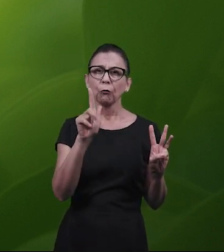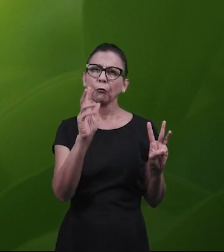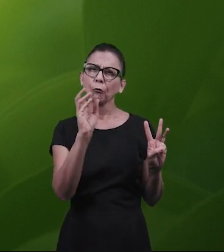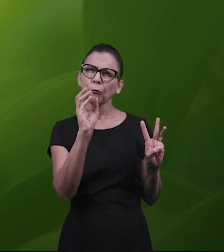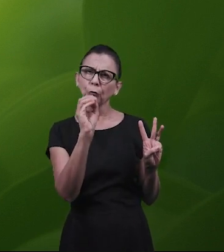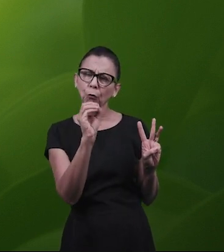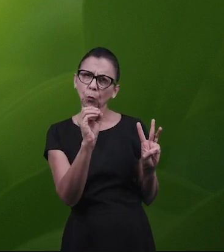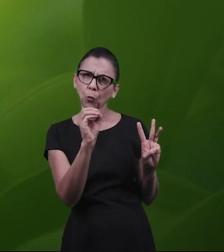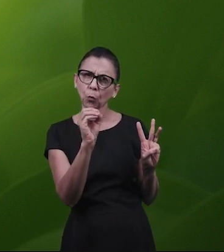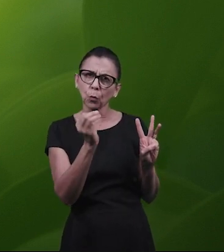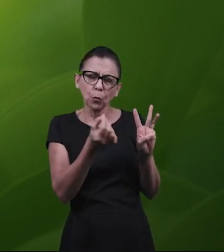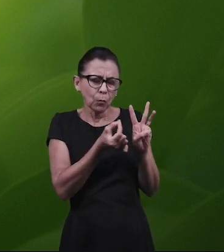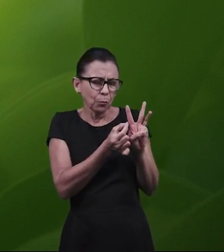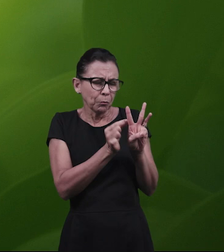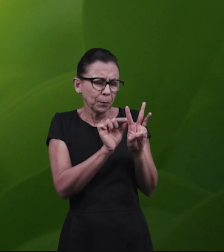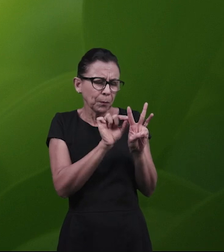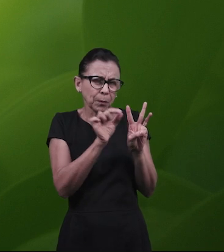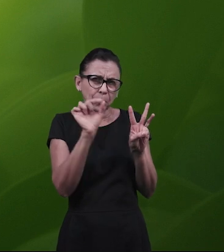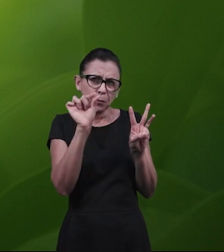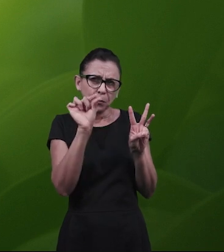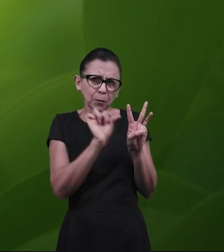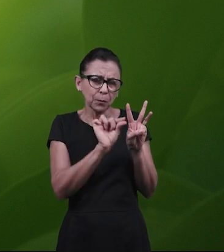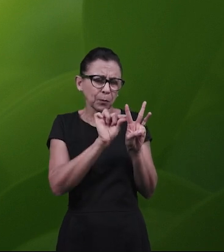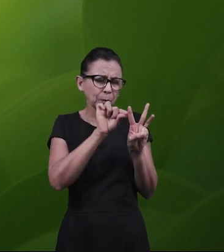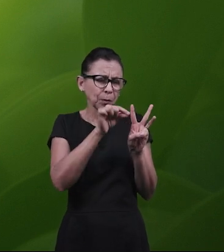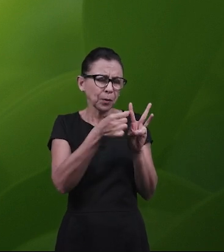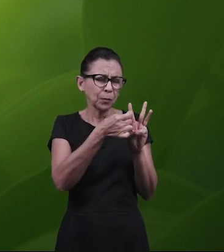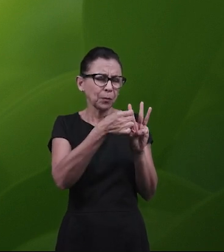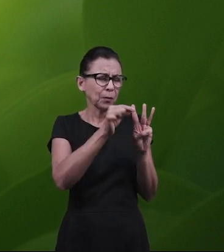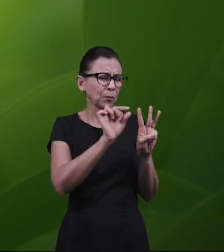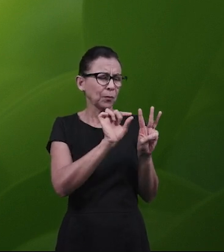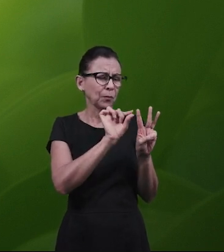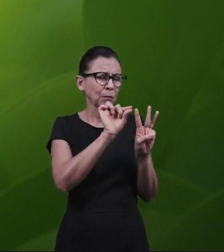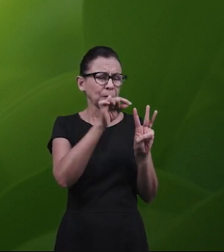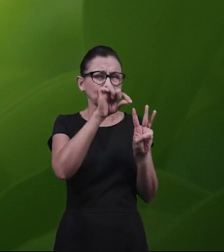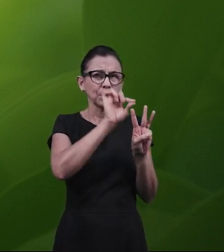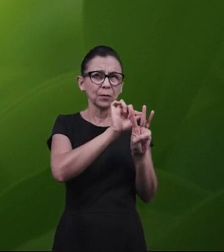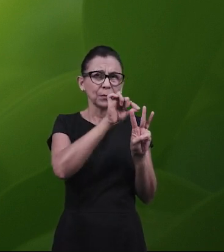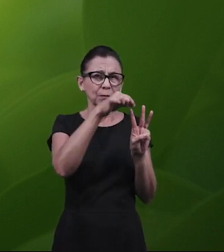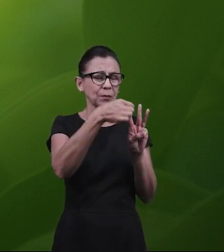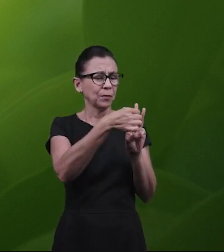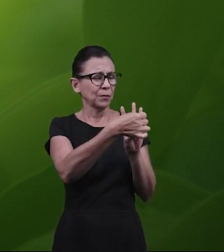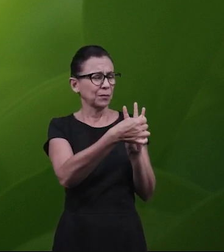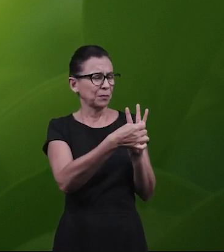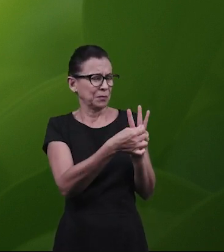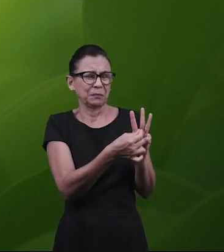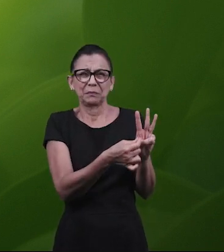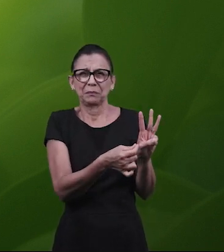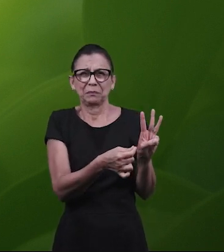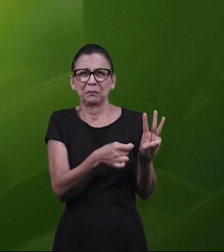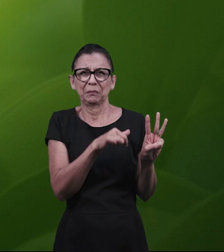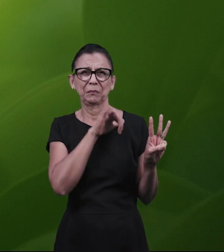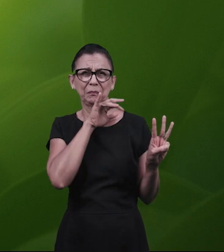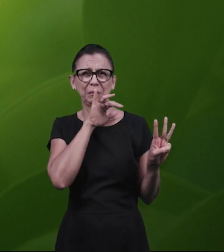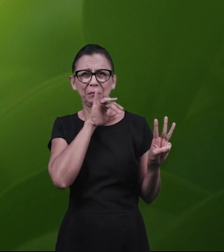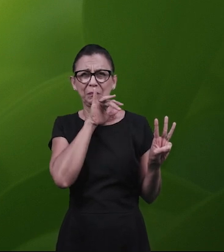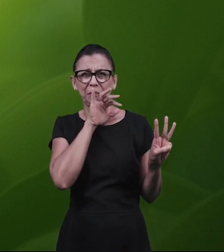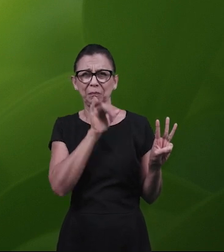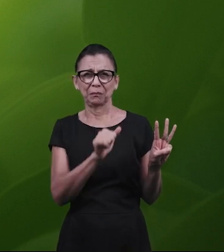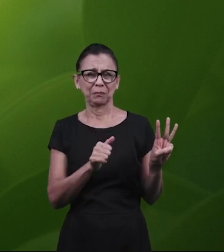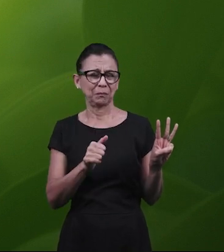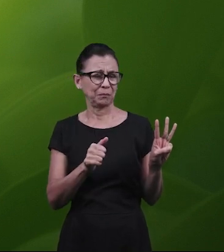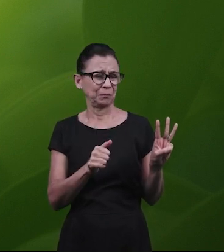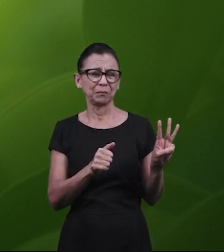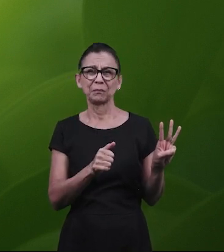donc un champignon qui fait mal à l'organisme. Le fruit de l'ivraie, il ne